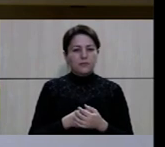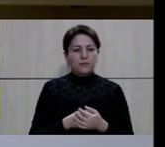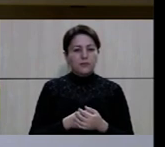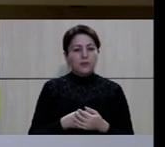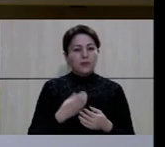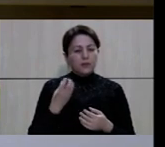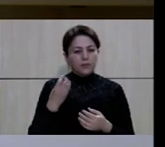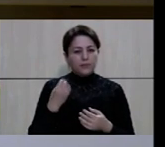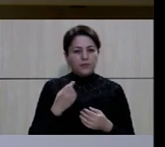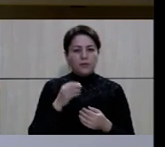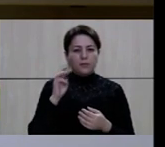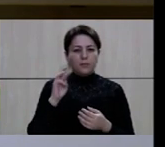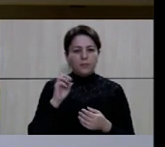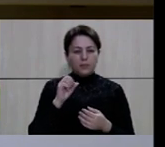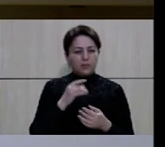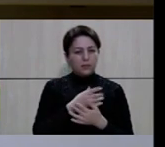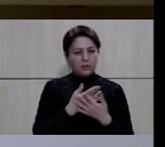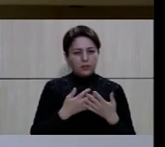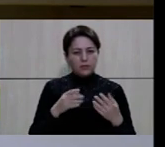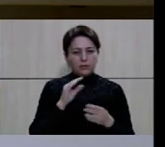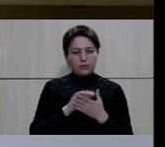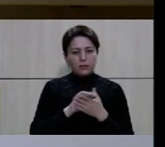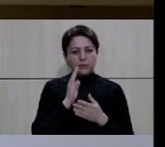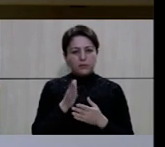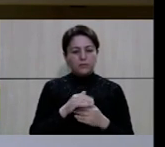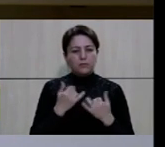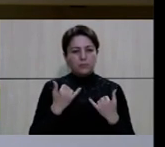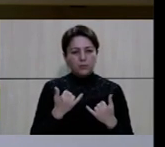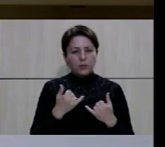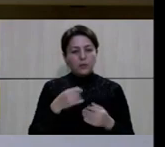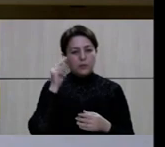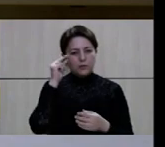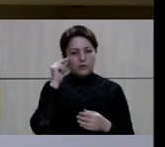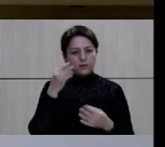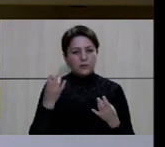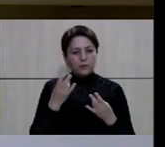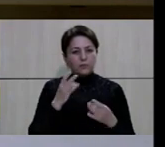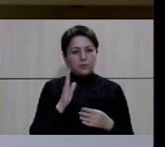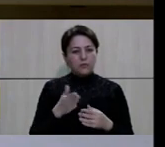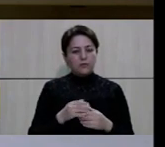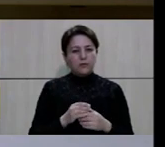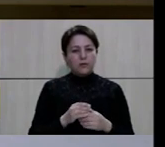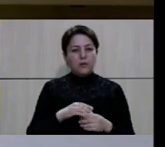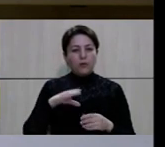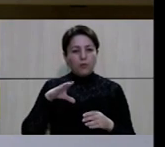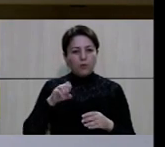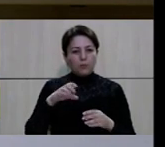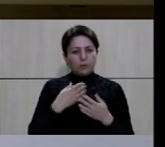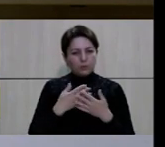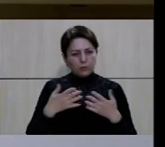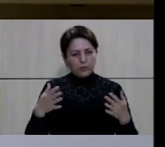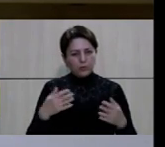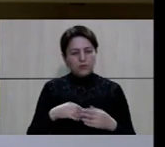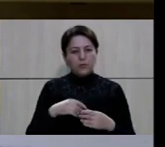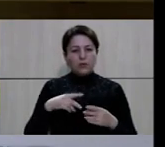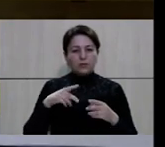hamda materiallarni sizlarga birma-bir tanishtirib o'taman. Bugun darsimizga kerak bo'ladi 11 ning turlari,